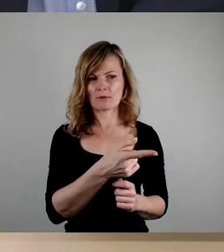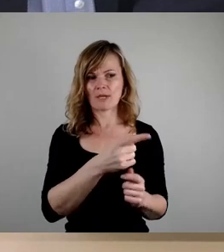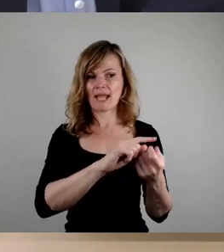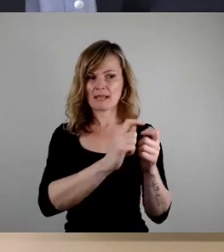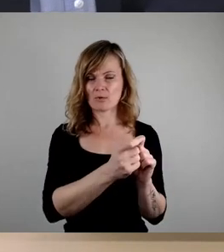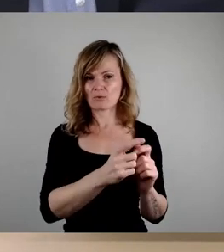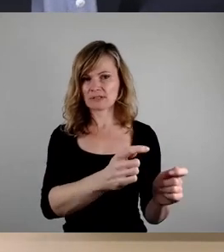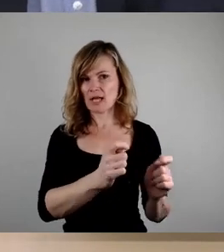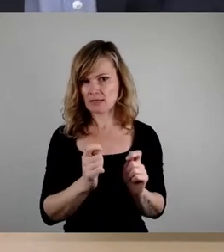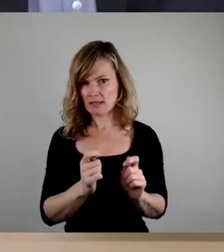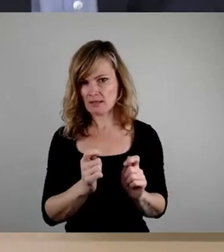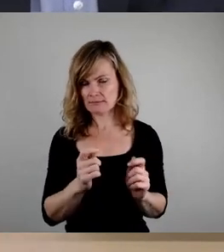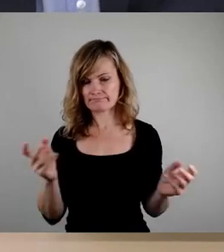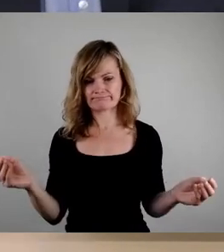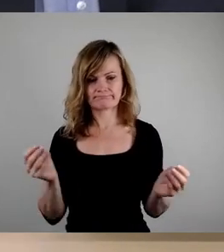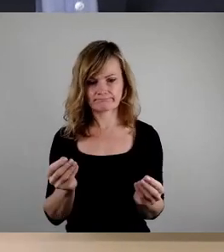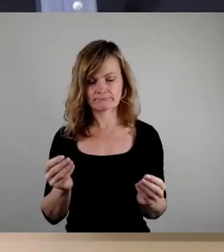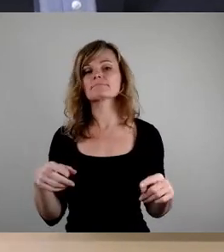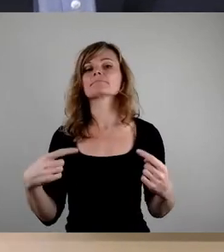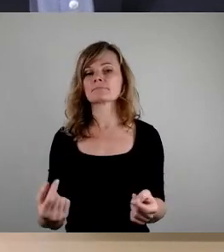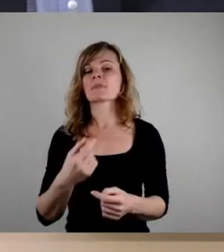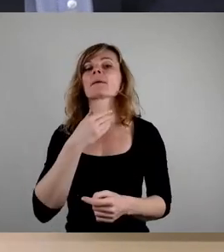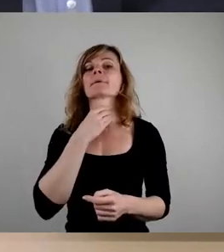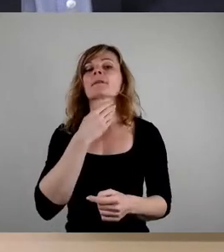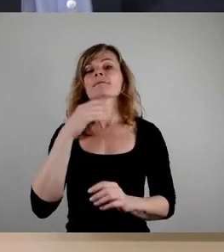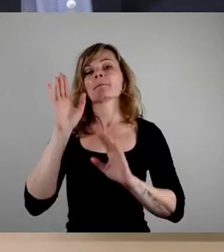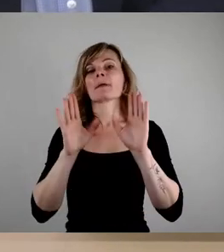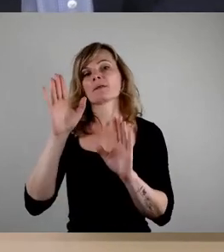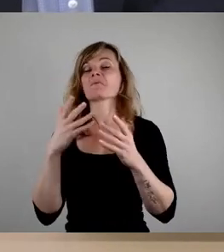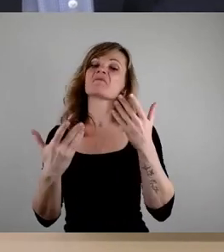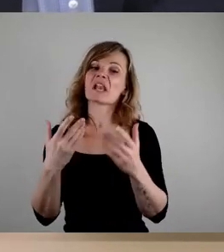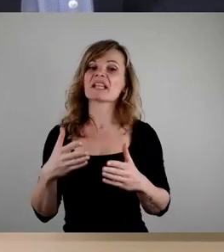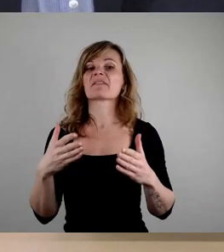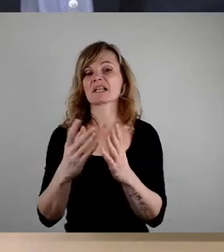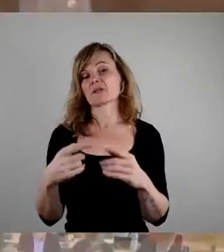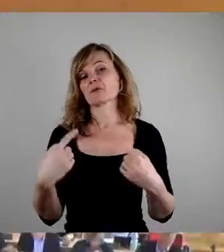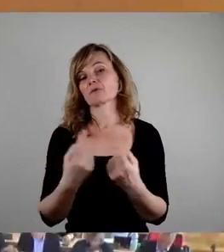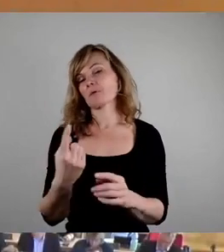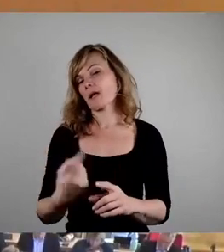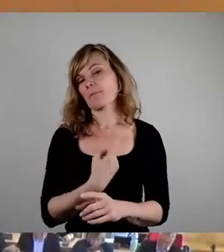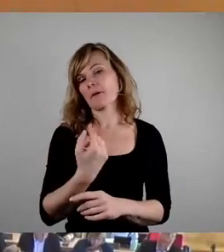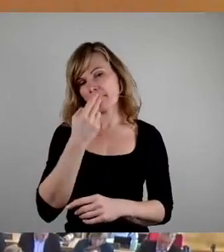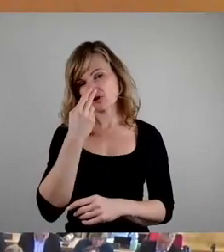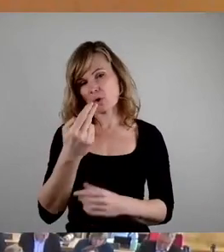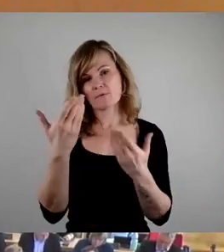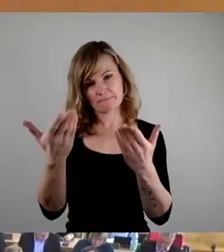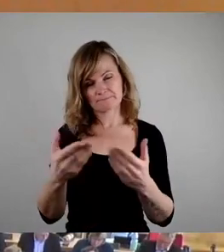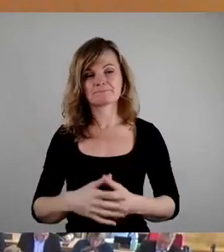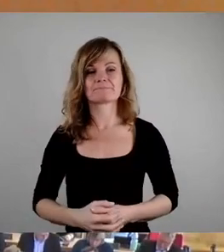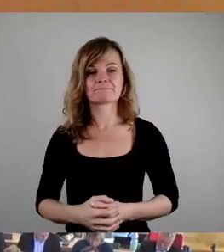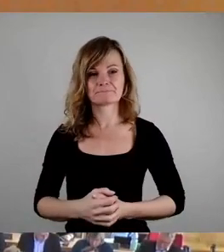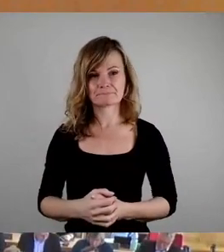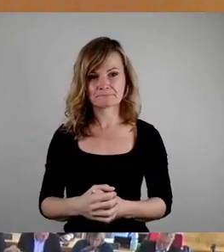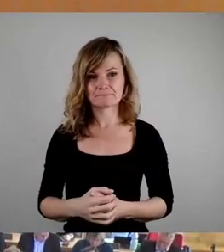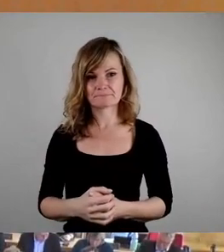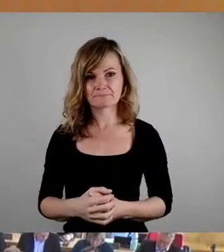es Bedarfsmeldungen. Insoweit können wir vielleicht auf eine Fraktionsrunde verzichten. Schauen wir mal. Also, Herr Dr. Schulte, wir sollten erst mal zur Einbringung.